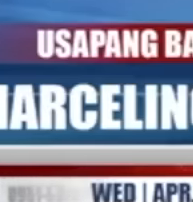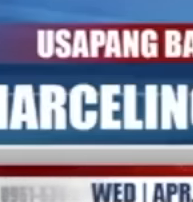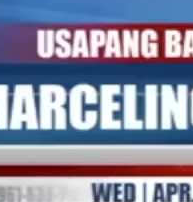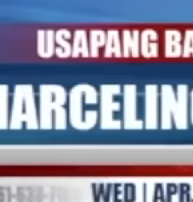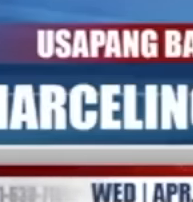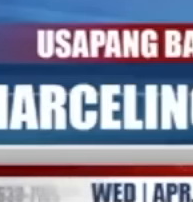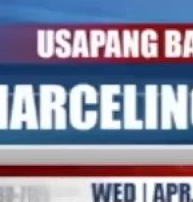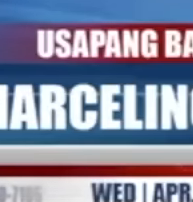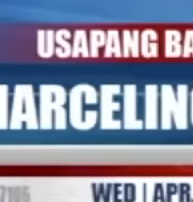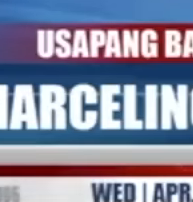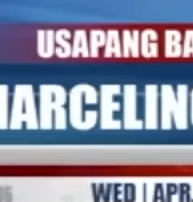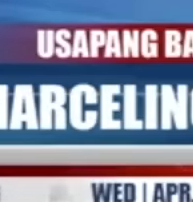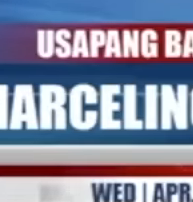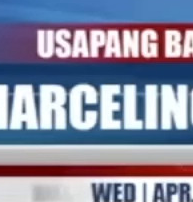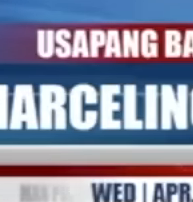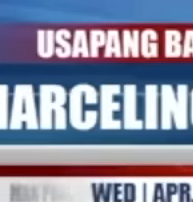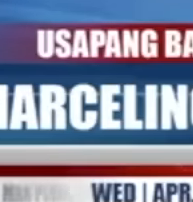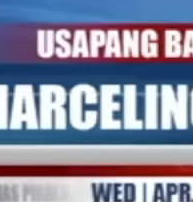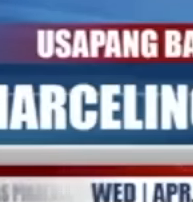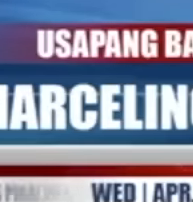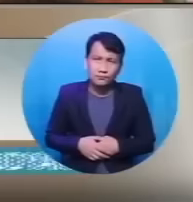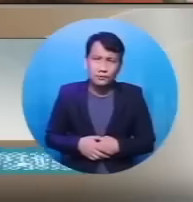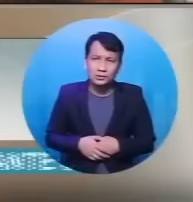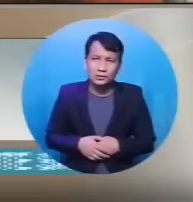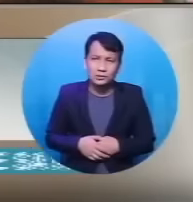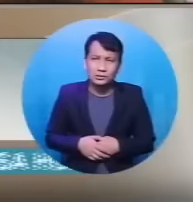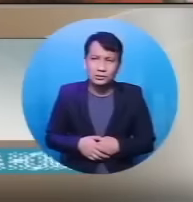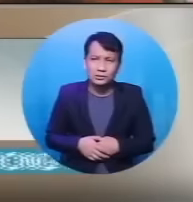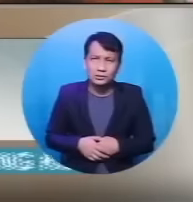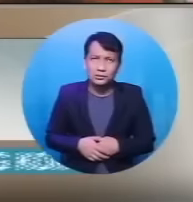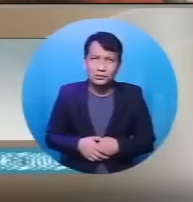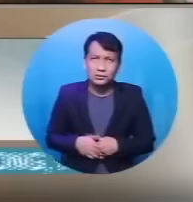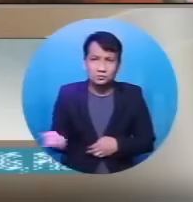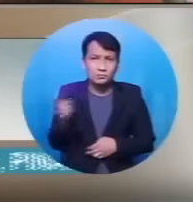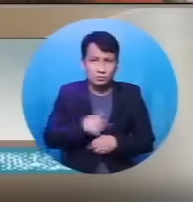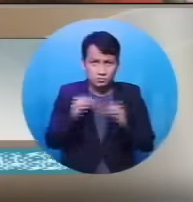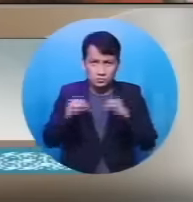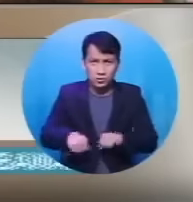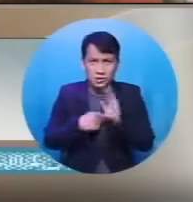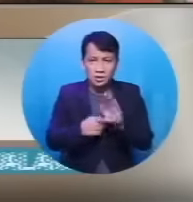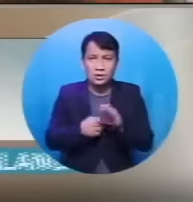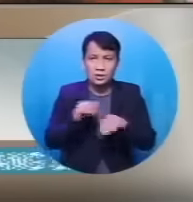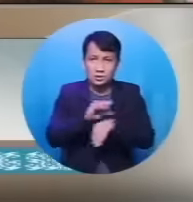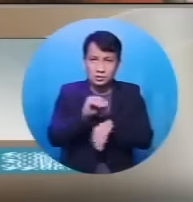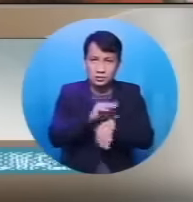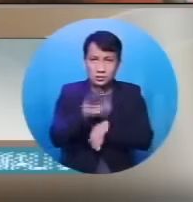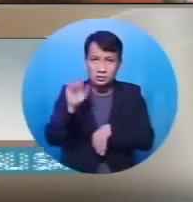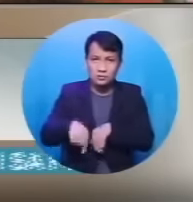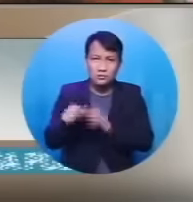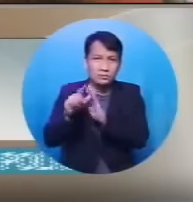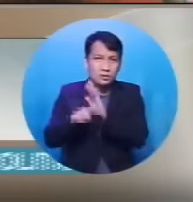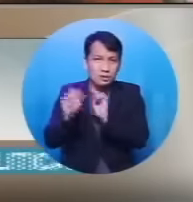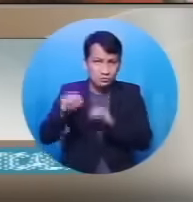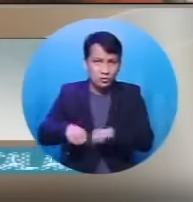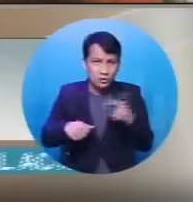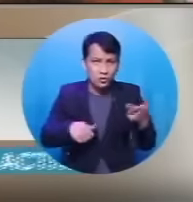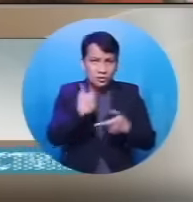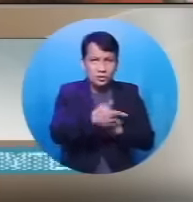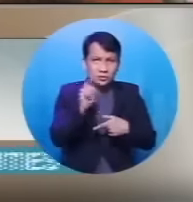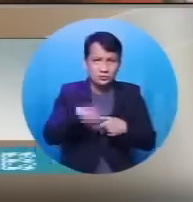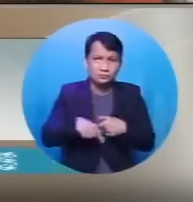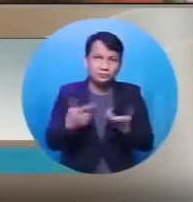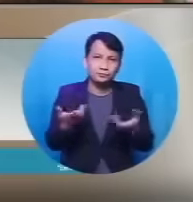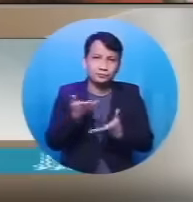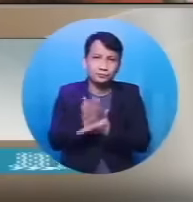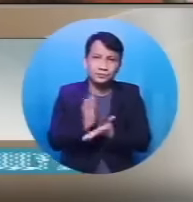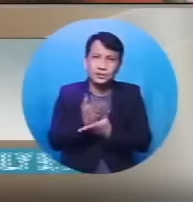phone sabi ng babae sinungalin ka pwede ho kayong makasuhan Dito konsulta kami sa abogado kung anong pwede Anong anong narapat na kaso sa